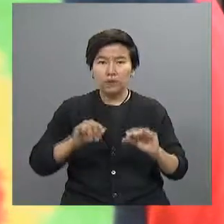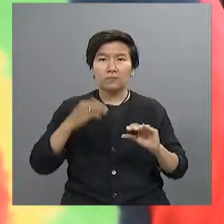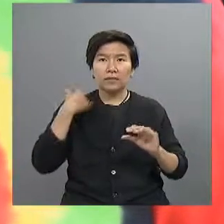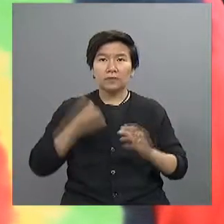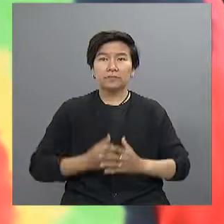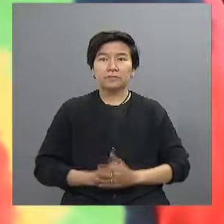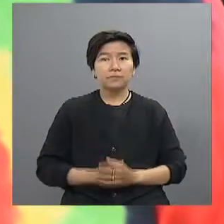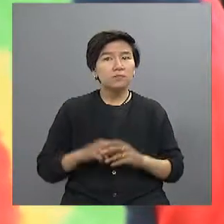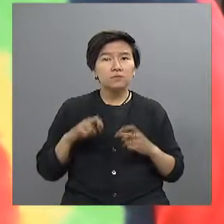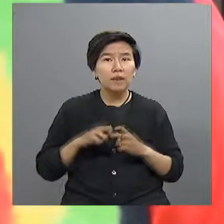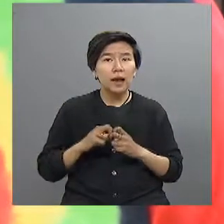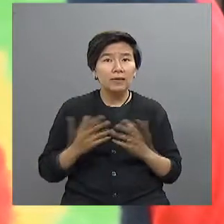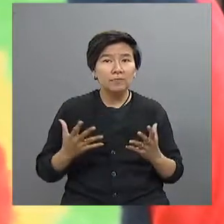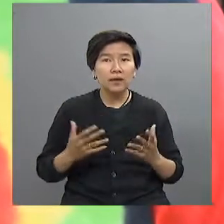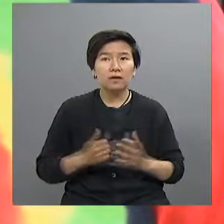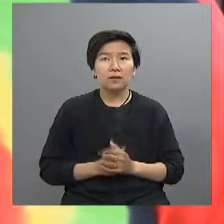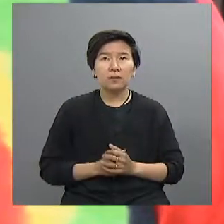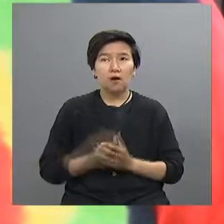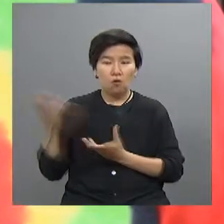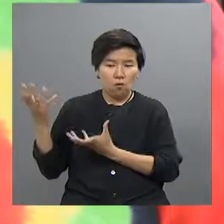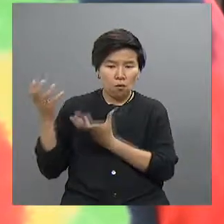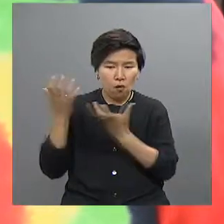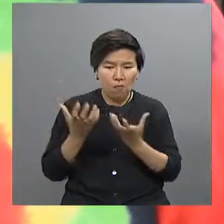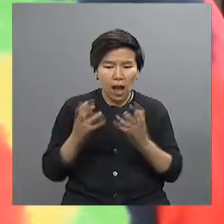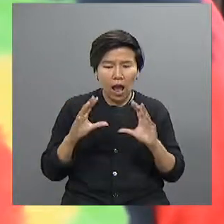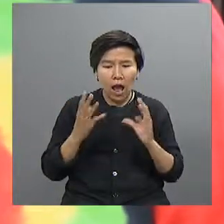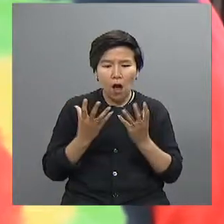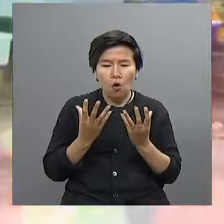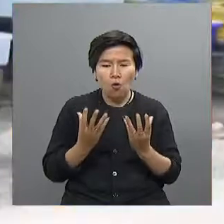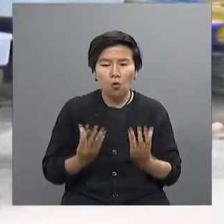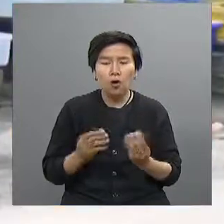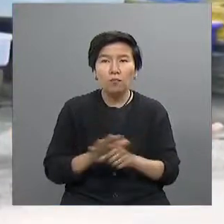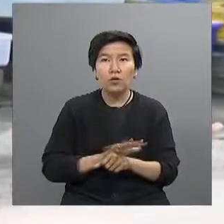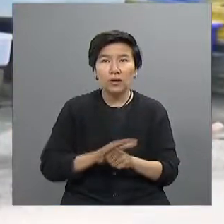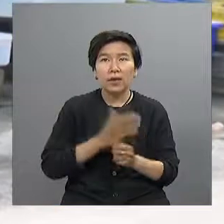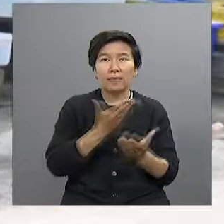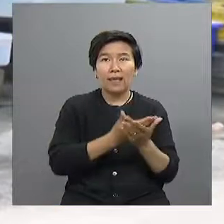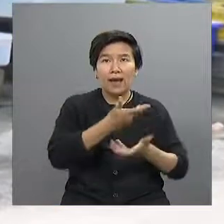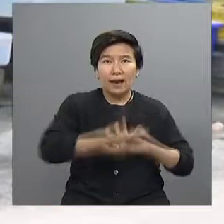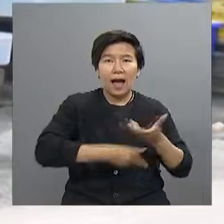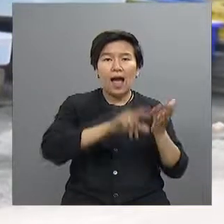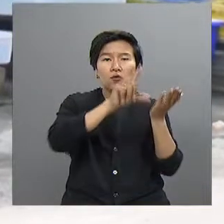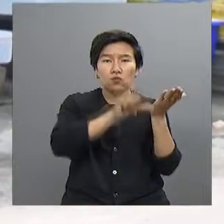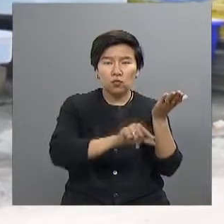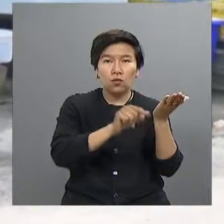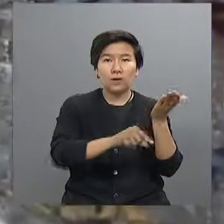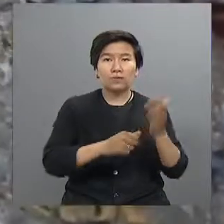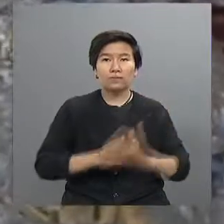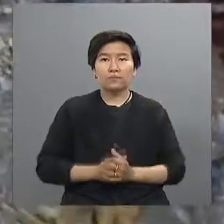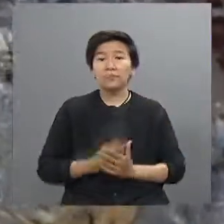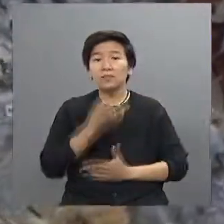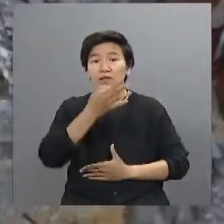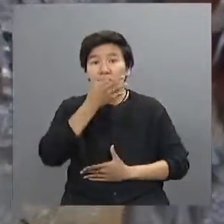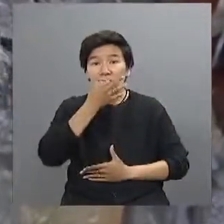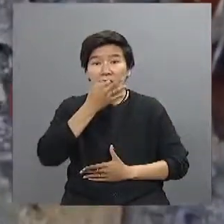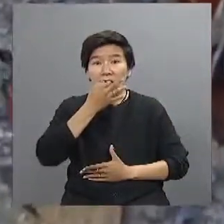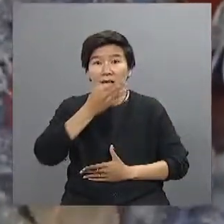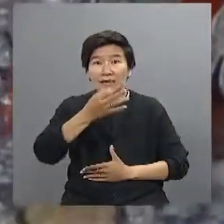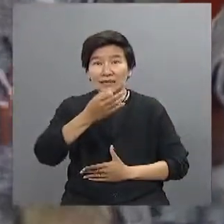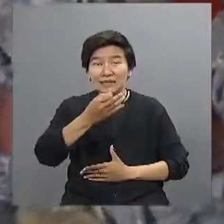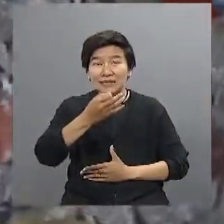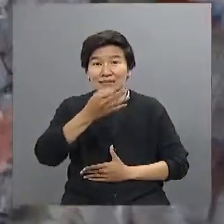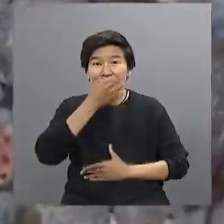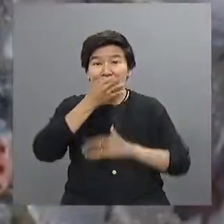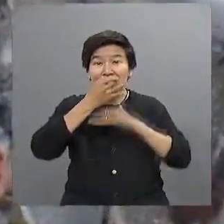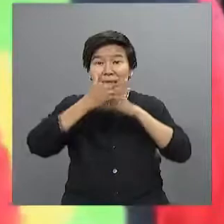ก็เอาของน้อยลงแล้วก็ขายถูกกว่า อาหารทะเลที่เราเห็นบนแผงขายมาจากไห